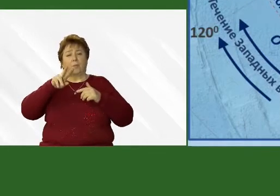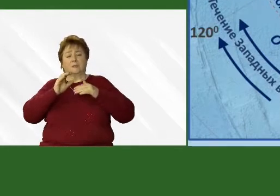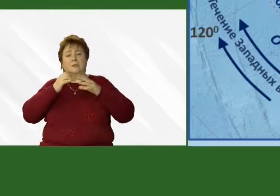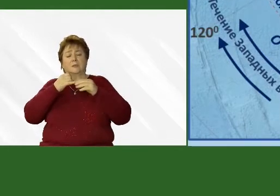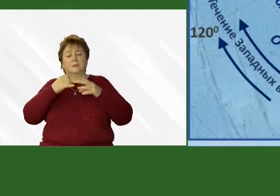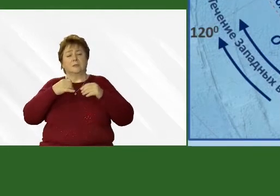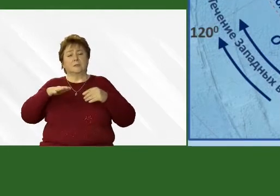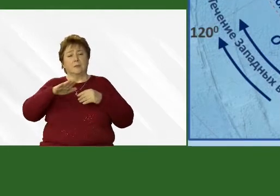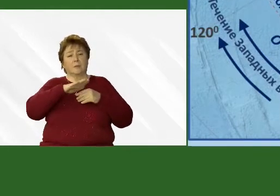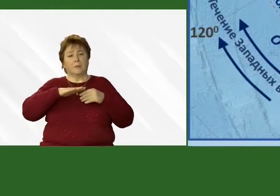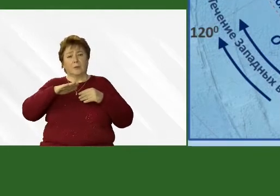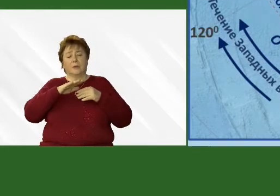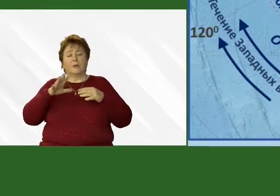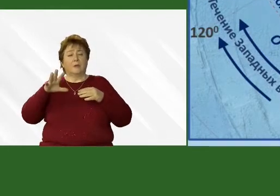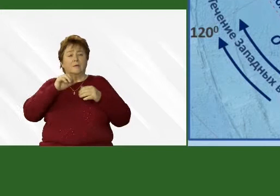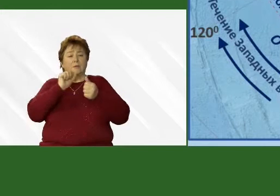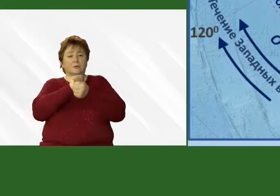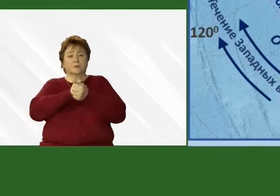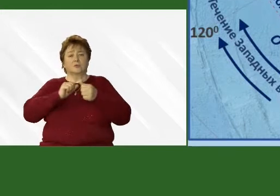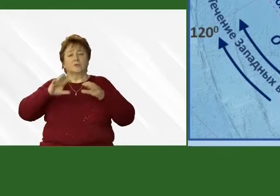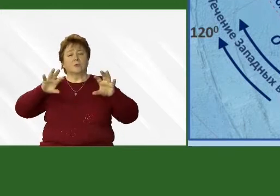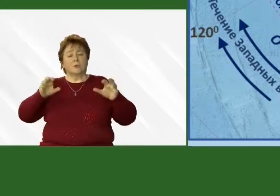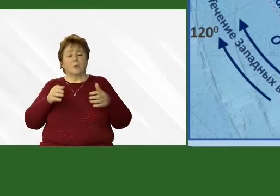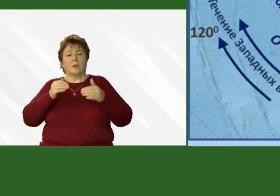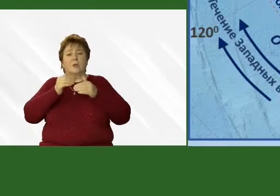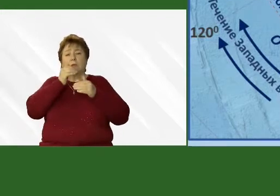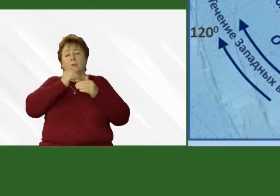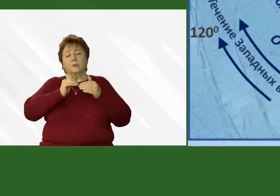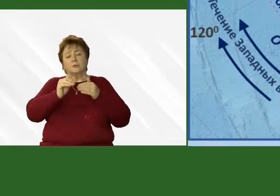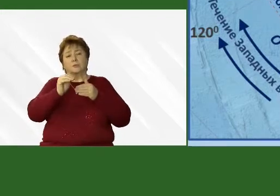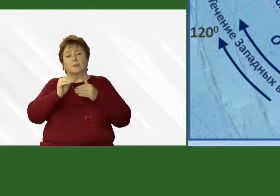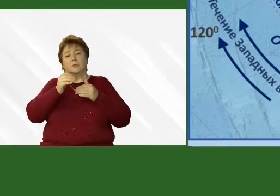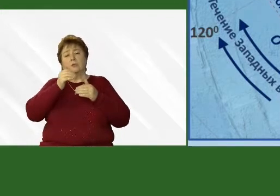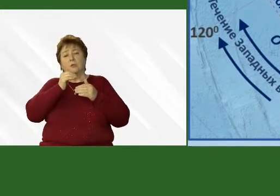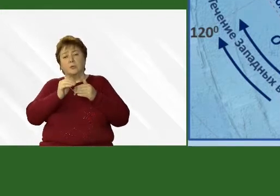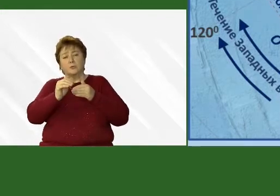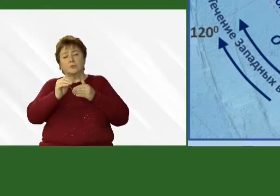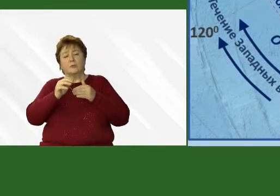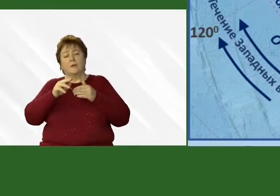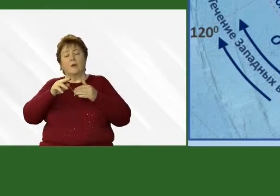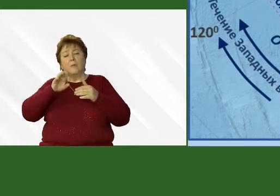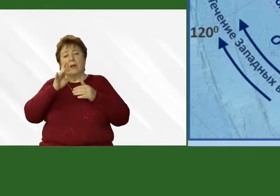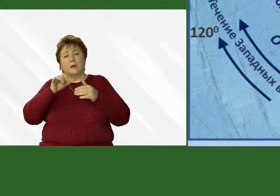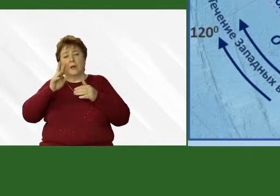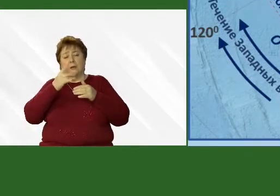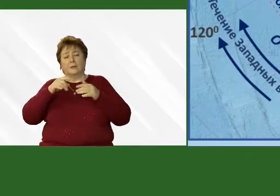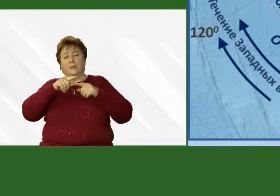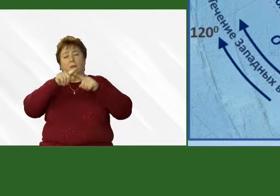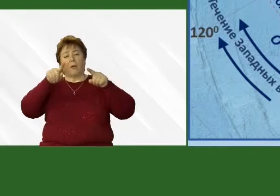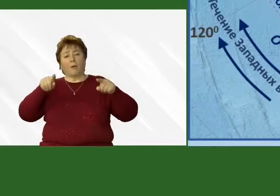Земли. Практически вся суша континента лежит южнее Южного полярного круга.